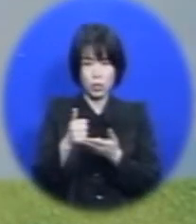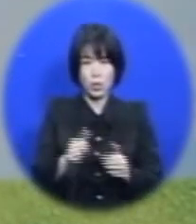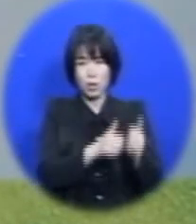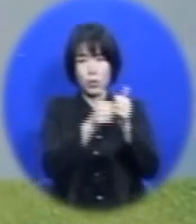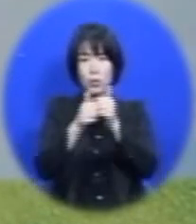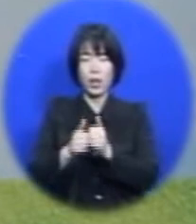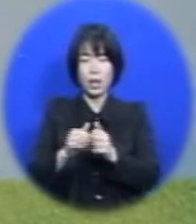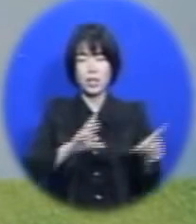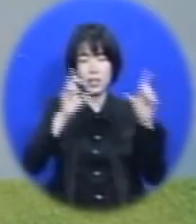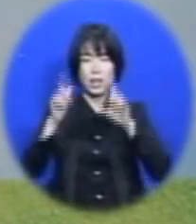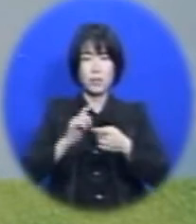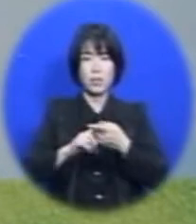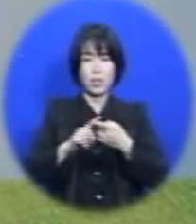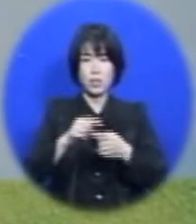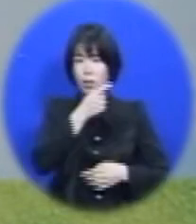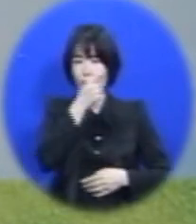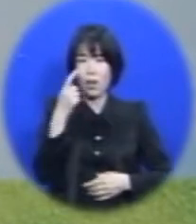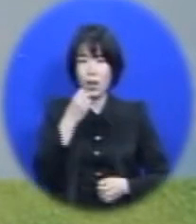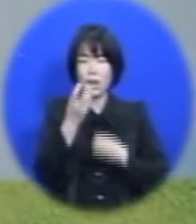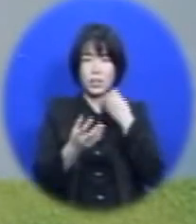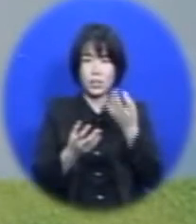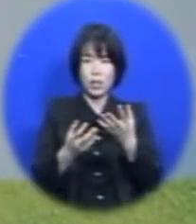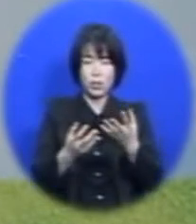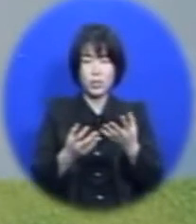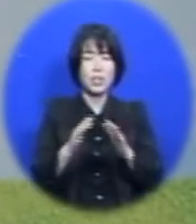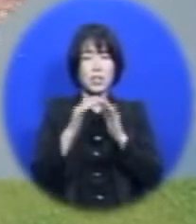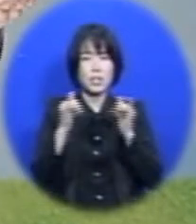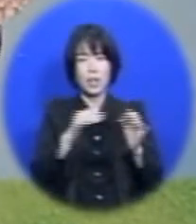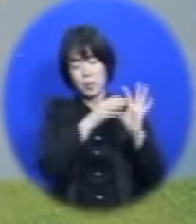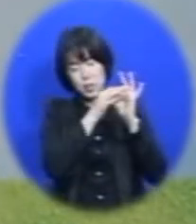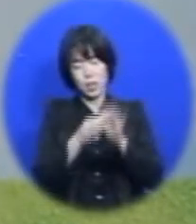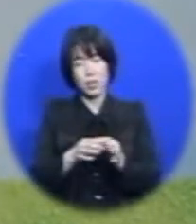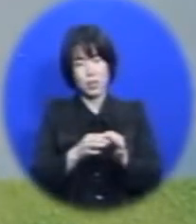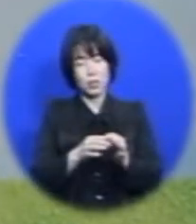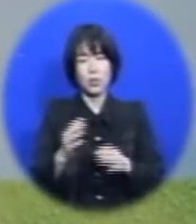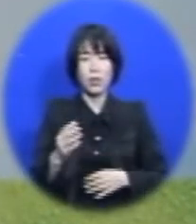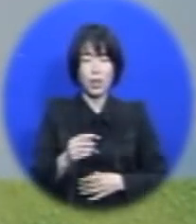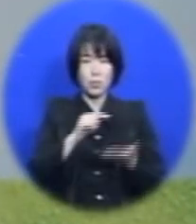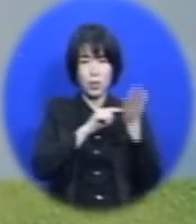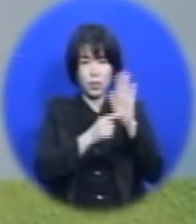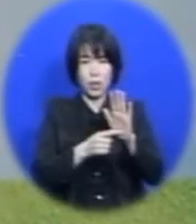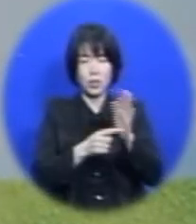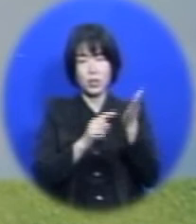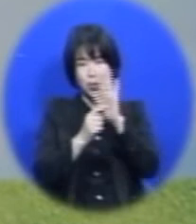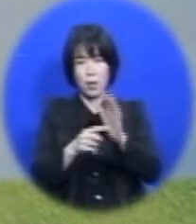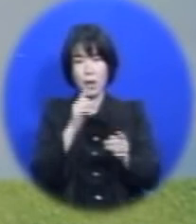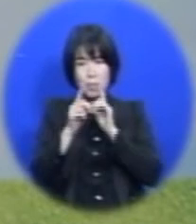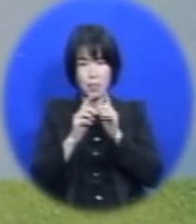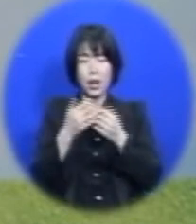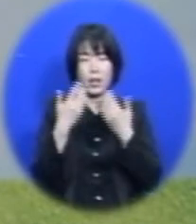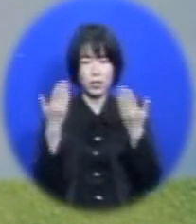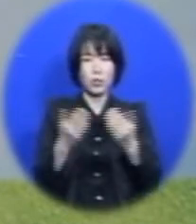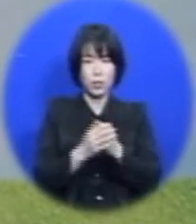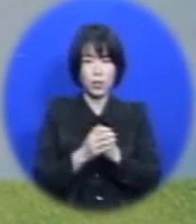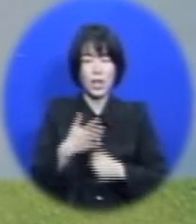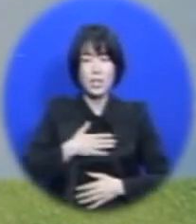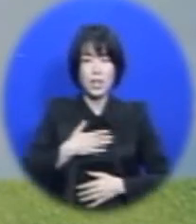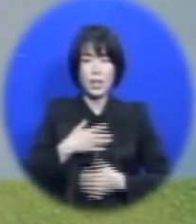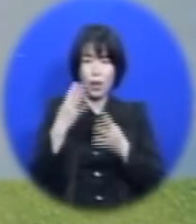삶에 대해서 간증하고 증거하는 성도들이 계속 나와서 그 간증하는 거예요. 제가